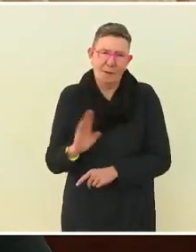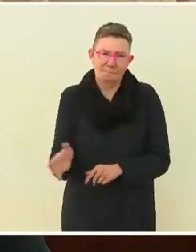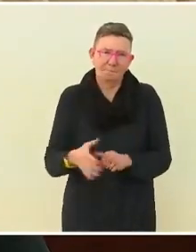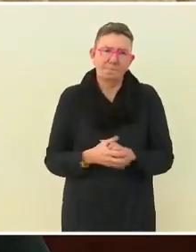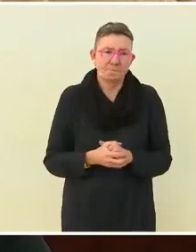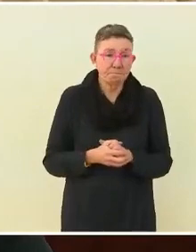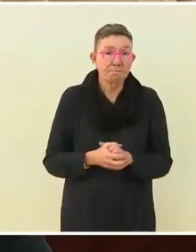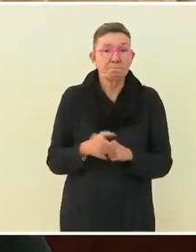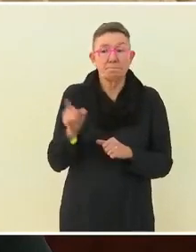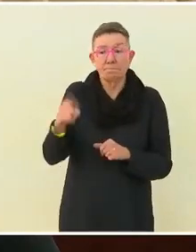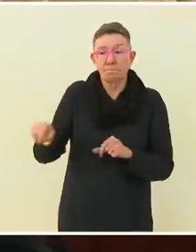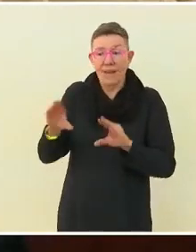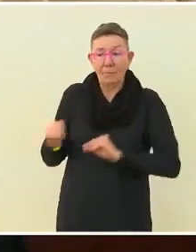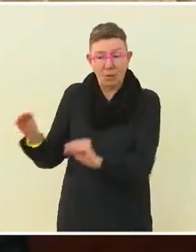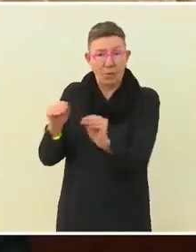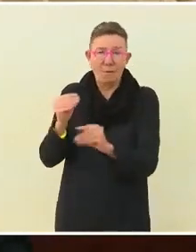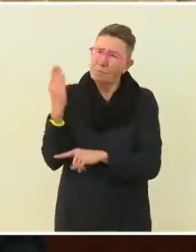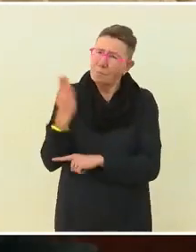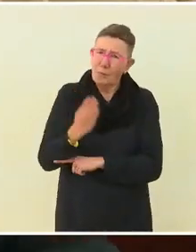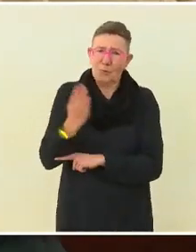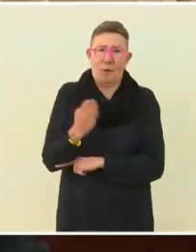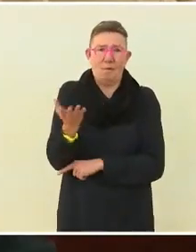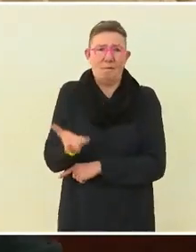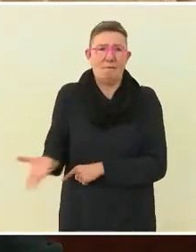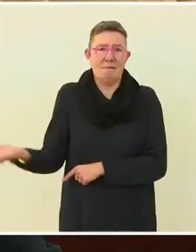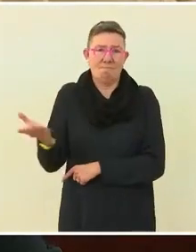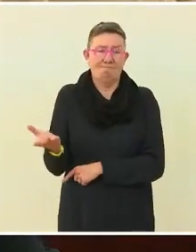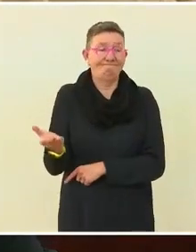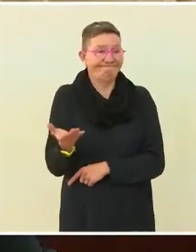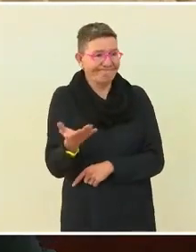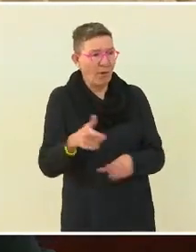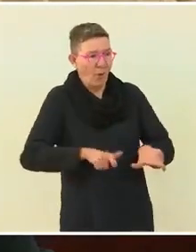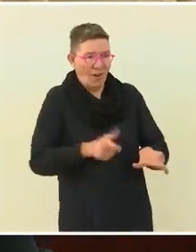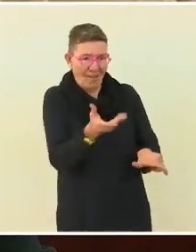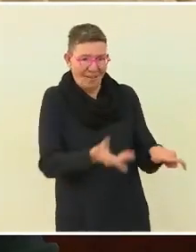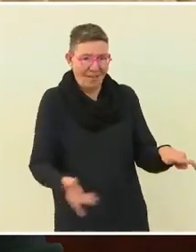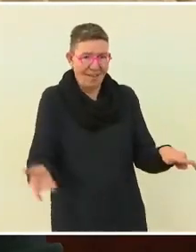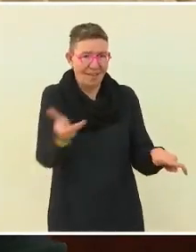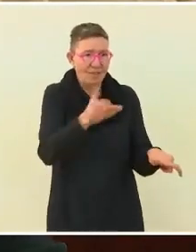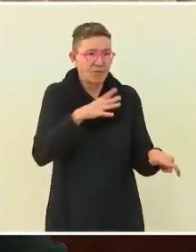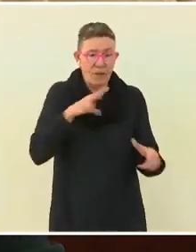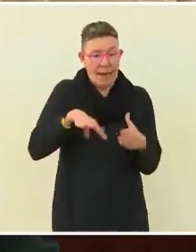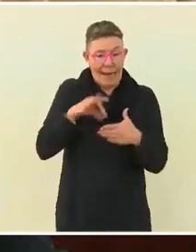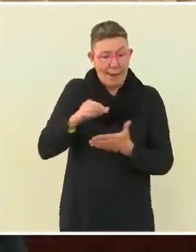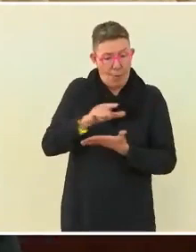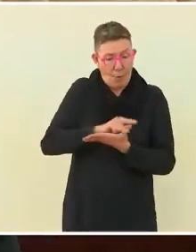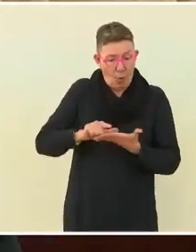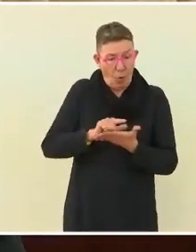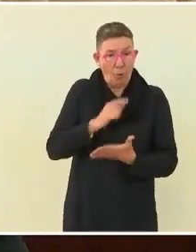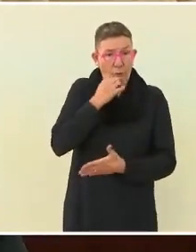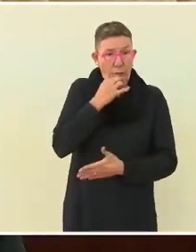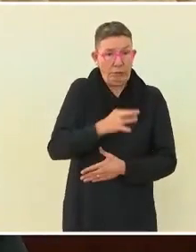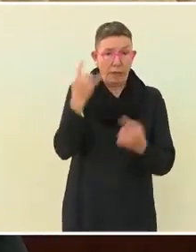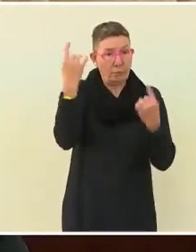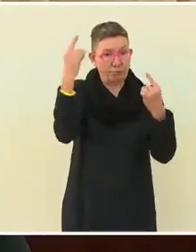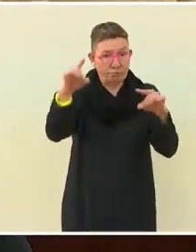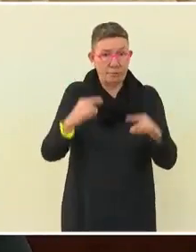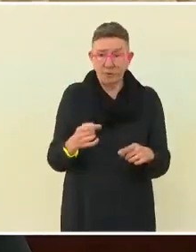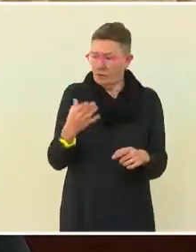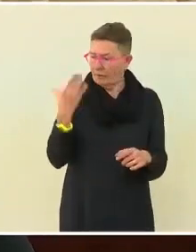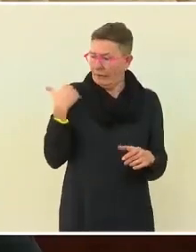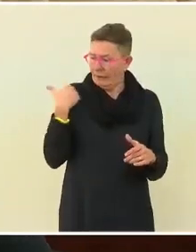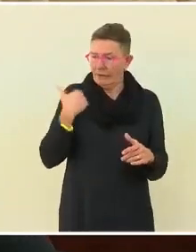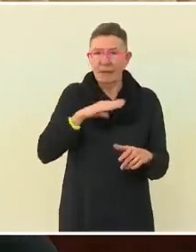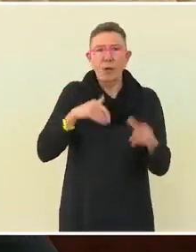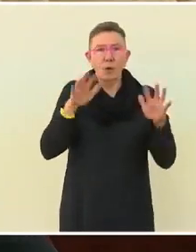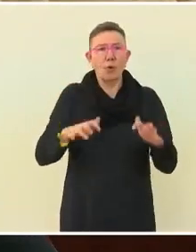Les habitants en ont besoin. Mes chers collègues, alors même que les élus locaux ont fait part avec force lors du dernier congrès des